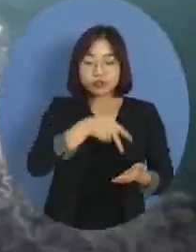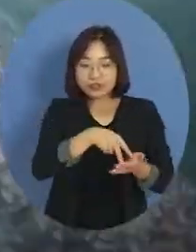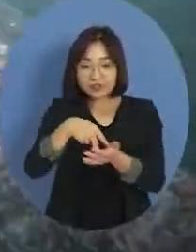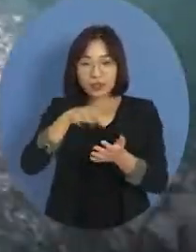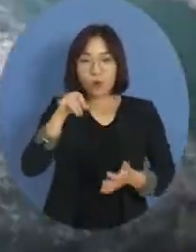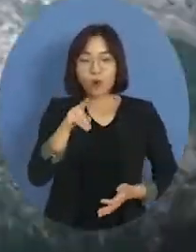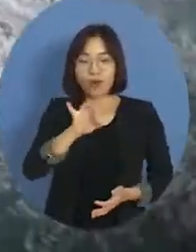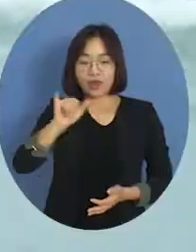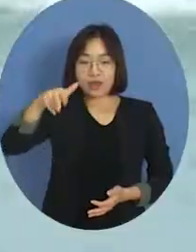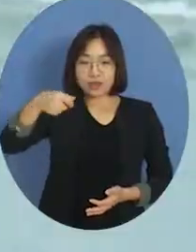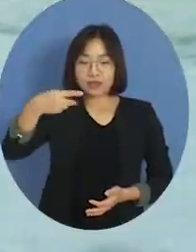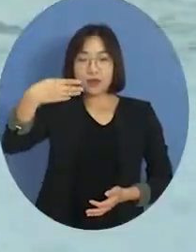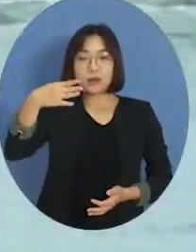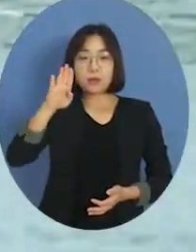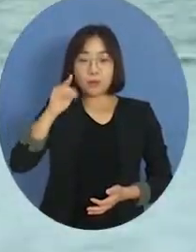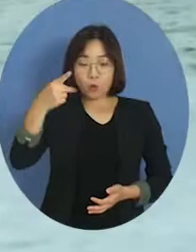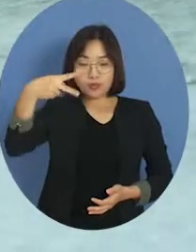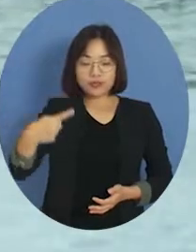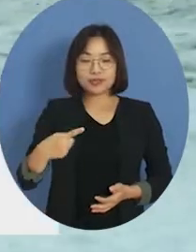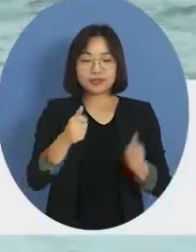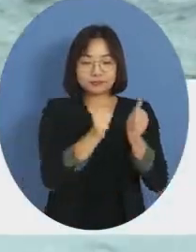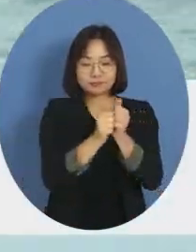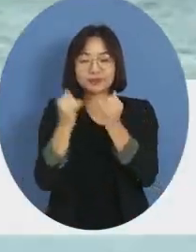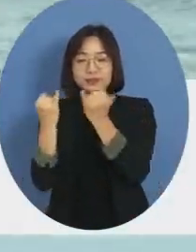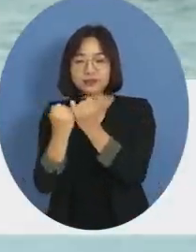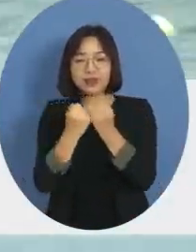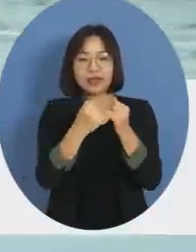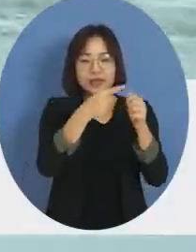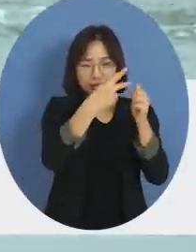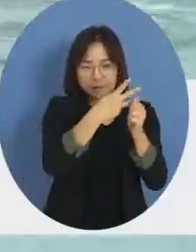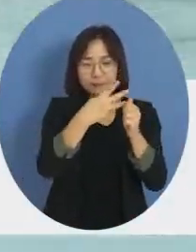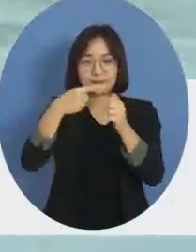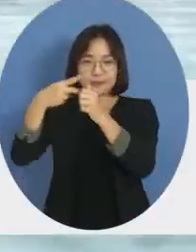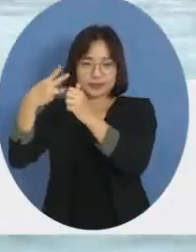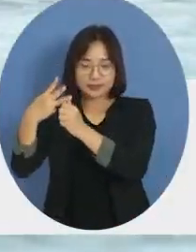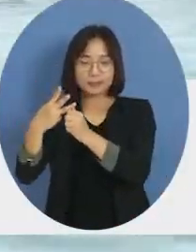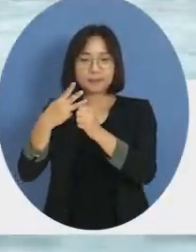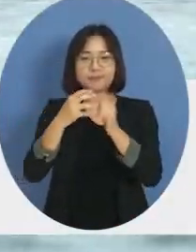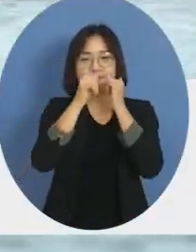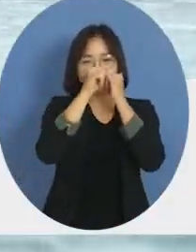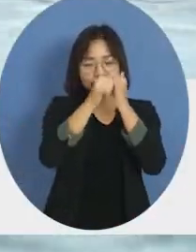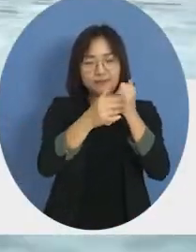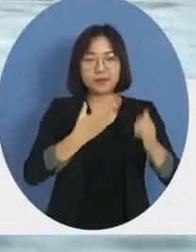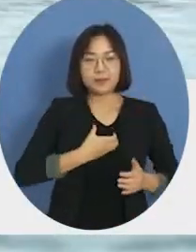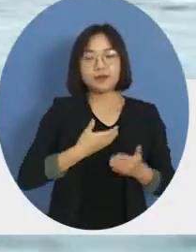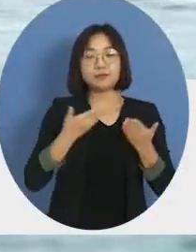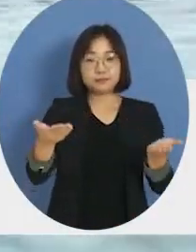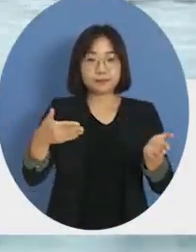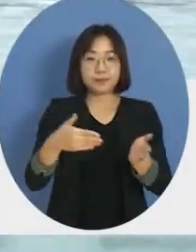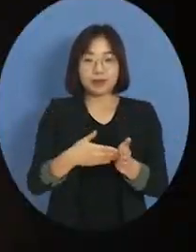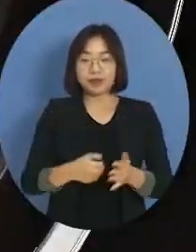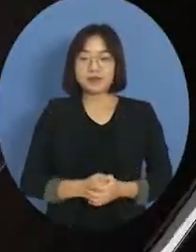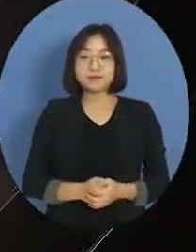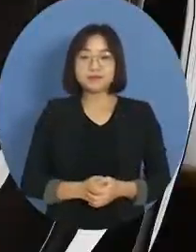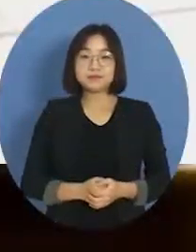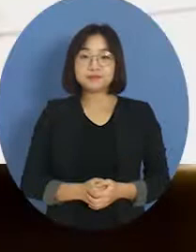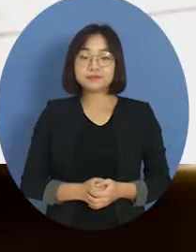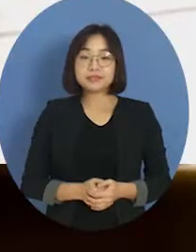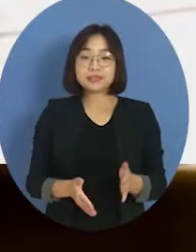수상스키, 웨이크보드, 남녀 각부 3등까지는 상금과 상장, 메달 등이 수여됐습니다.